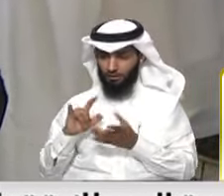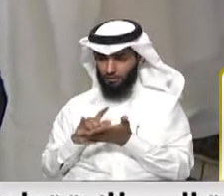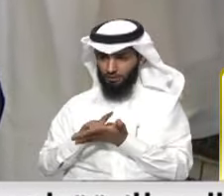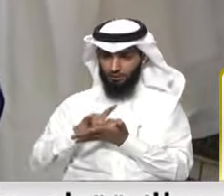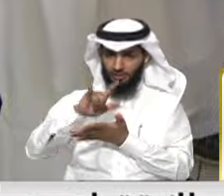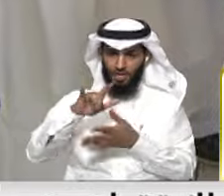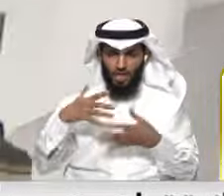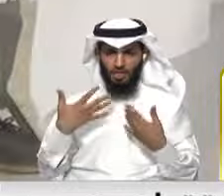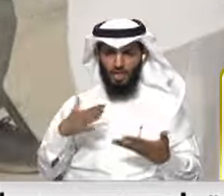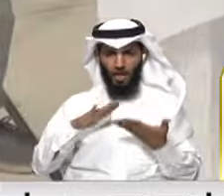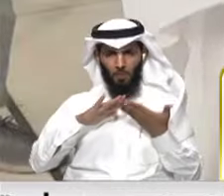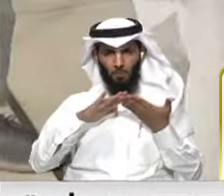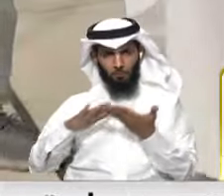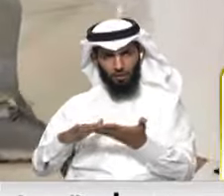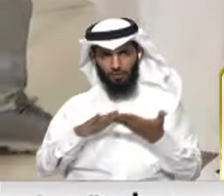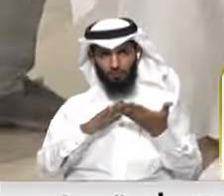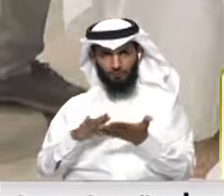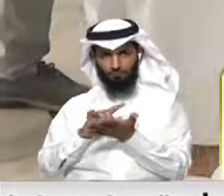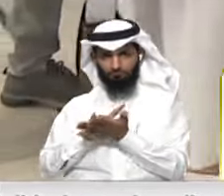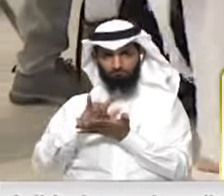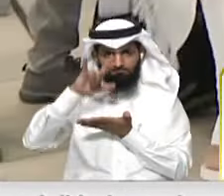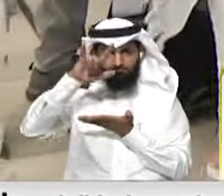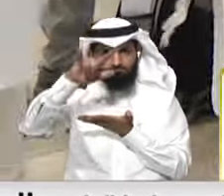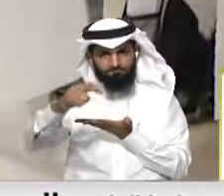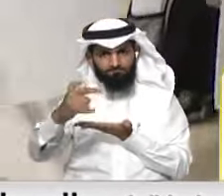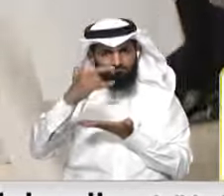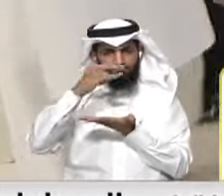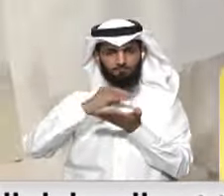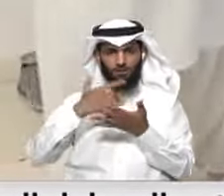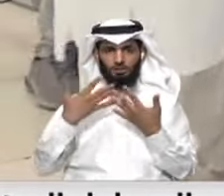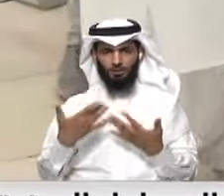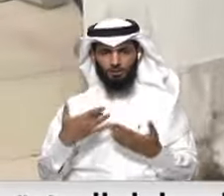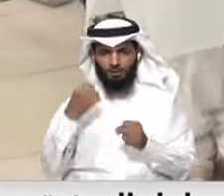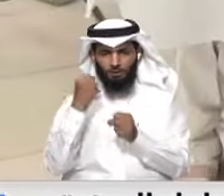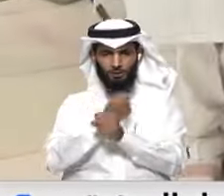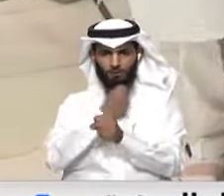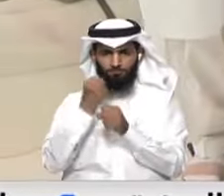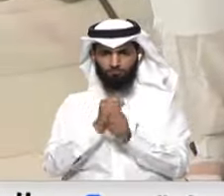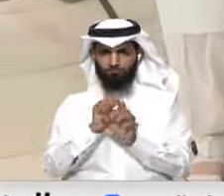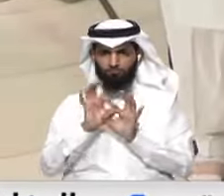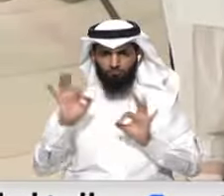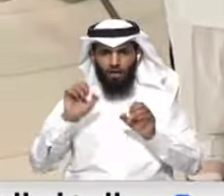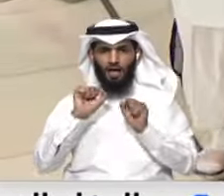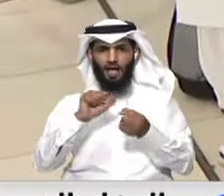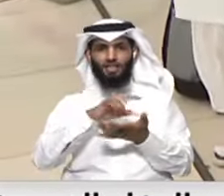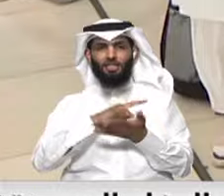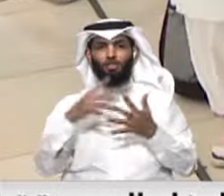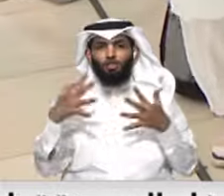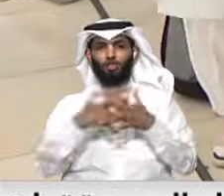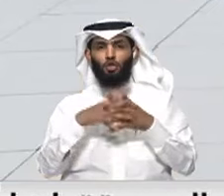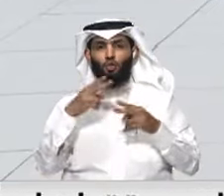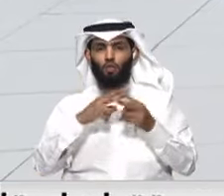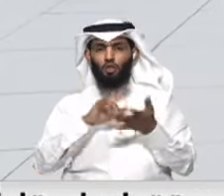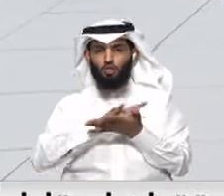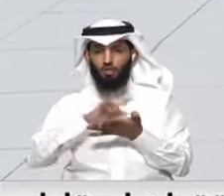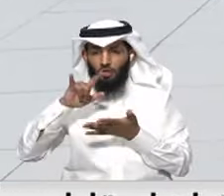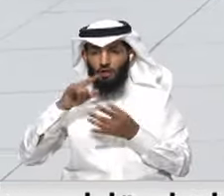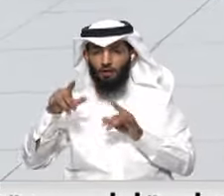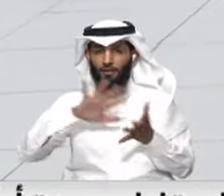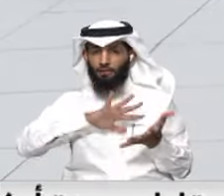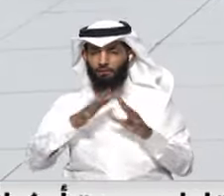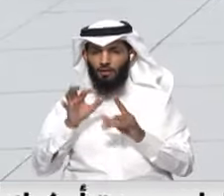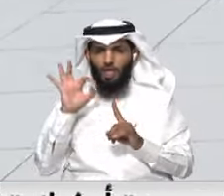للحجاج إلى البقاع المقدسة في ظل خطة تشغيلية للإدارة العامة للطيران المدني لضمان انسيابية